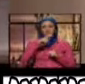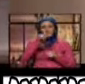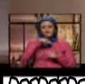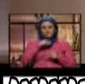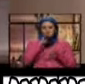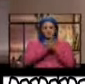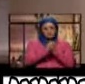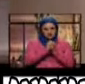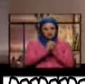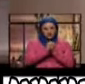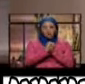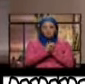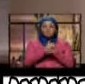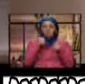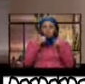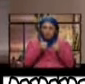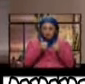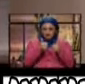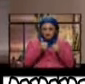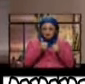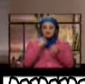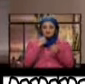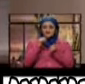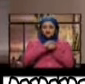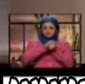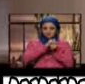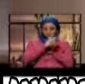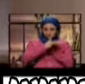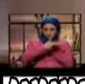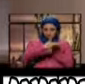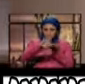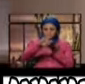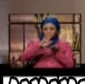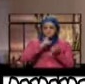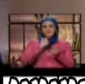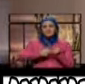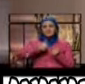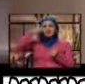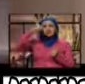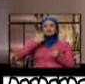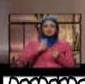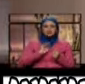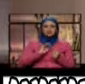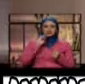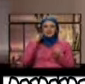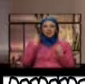ليه؟ العاشر التوابين فإنهم أرق أفئدة. لسه جاي طازة، لسه جاي إيه